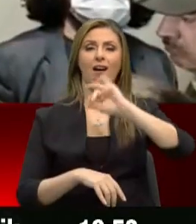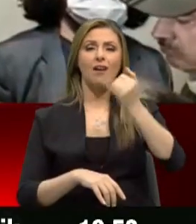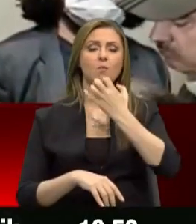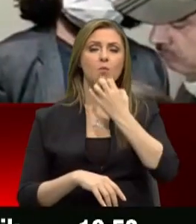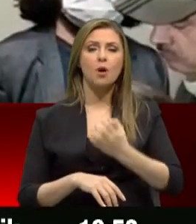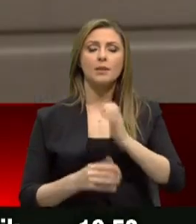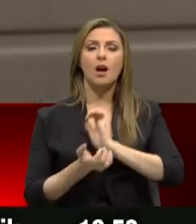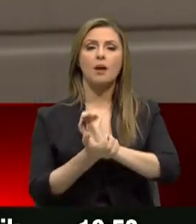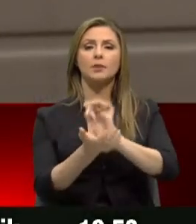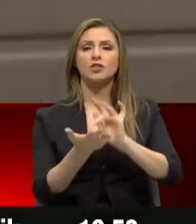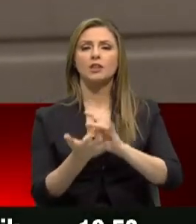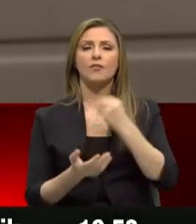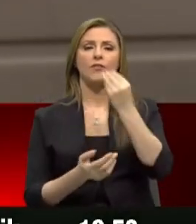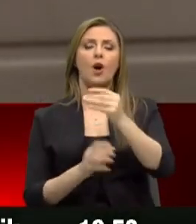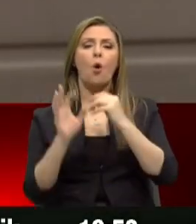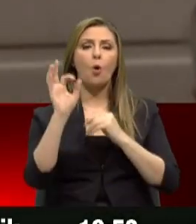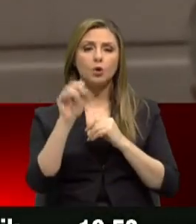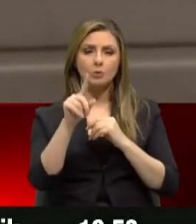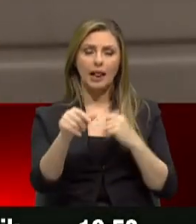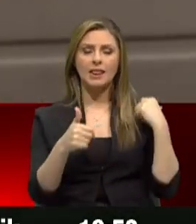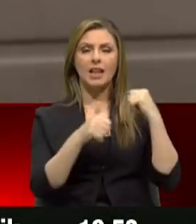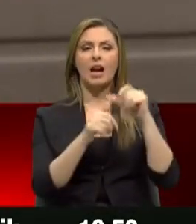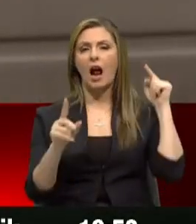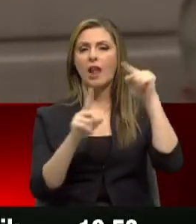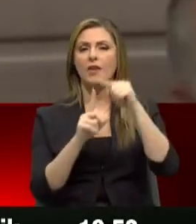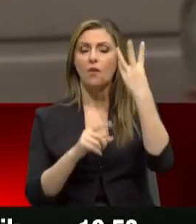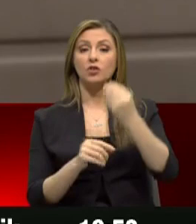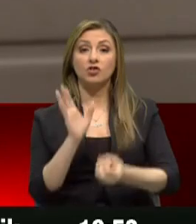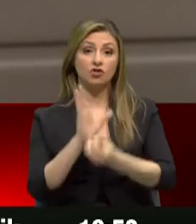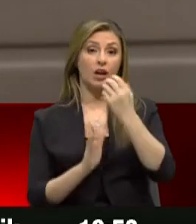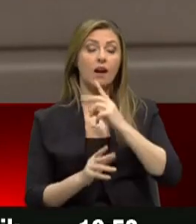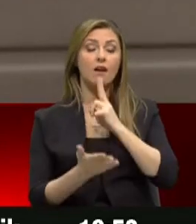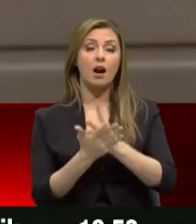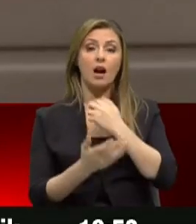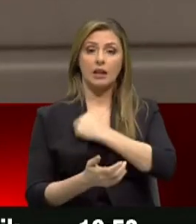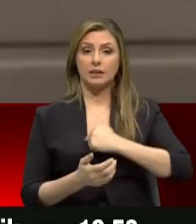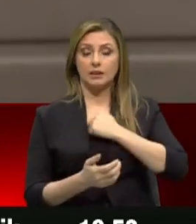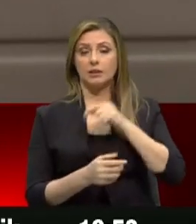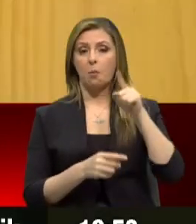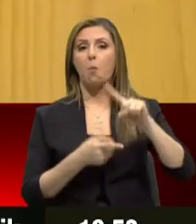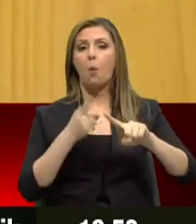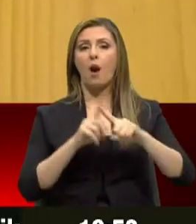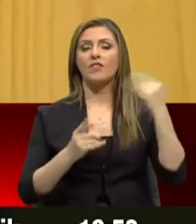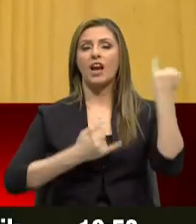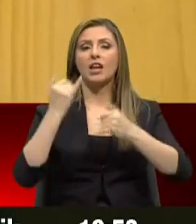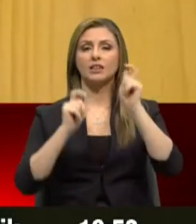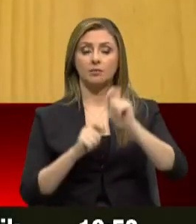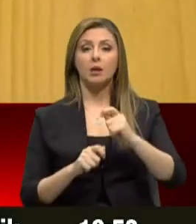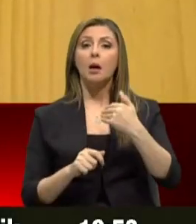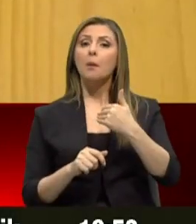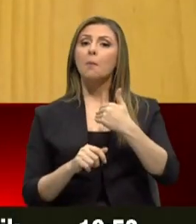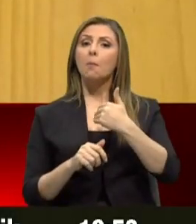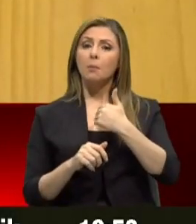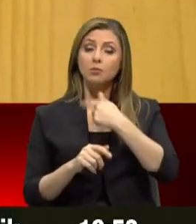hapis cezası alan Osman Kavala'yı bir kez daha hedefine aldı. Çıkan karara tepki gösteren muhalefeti eleştirdi. Bizim